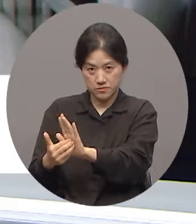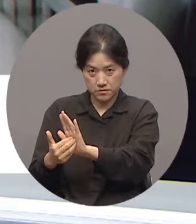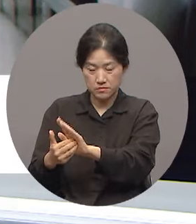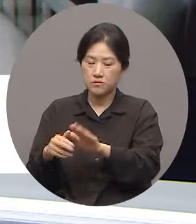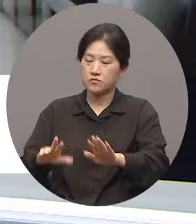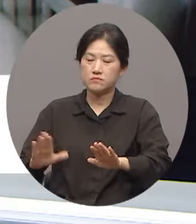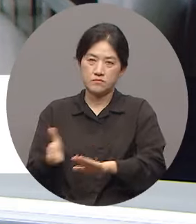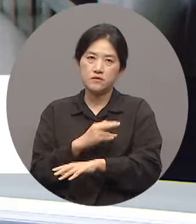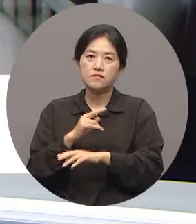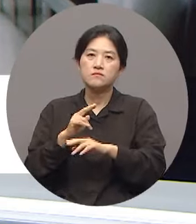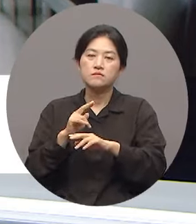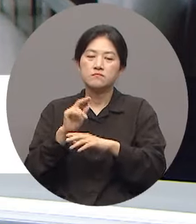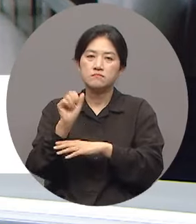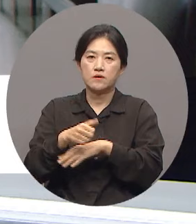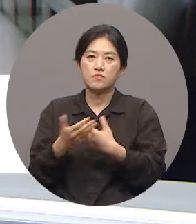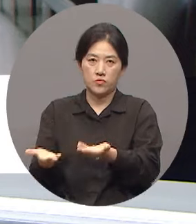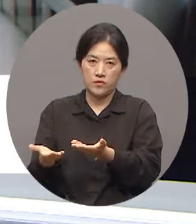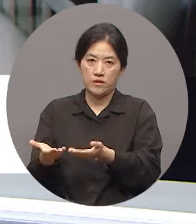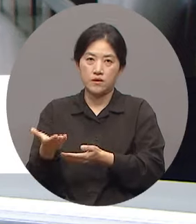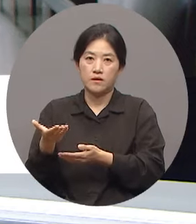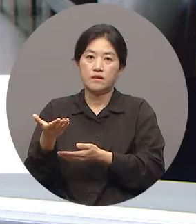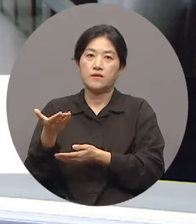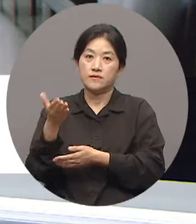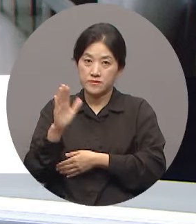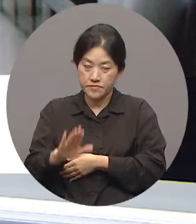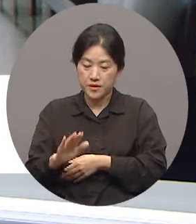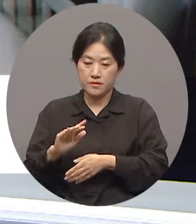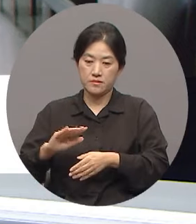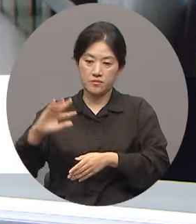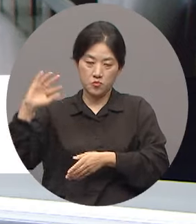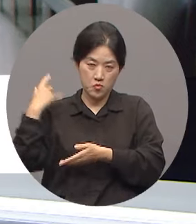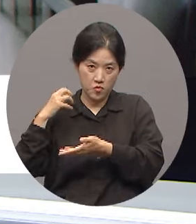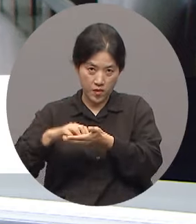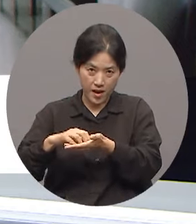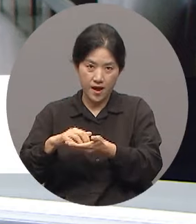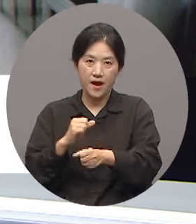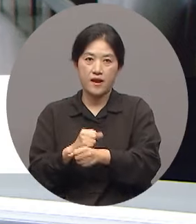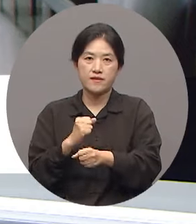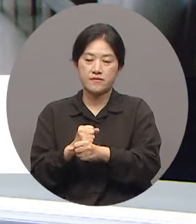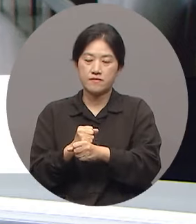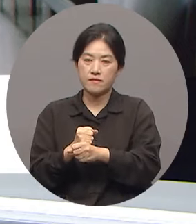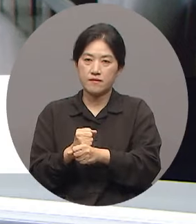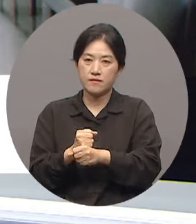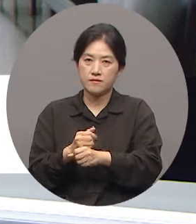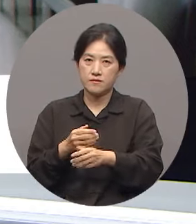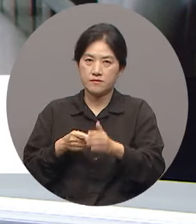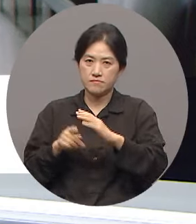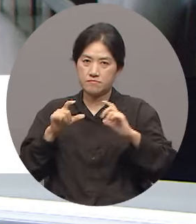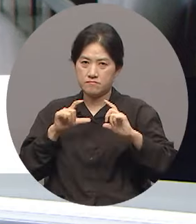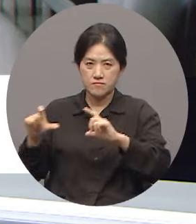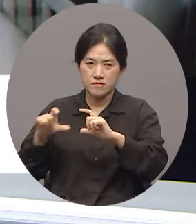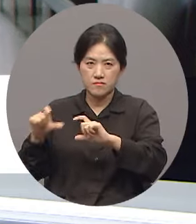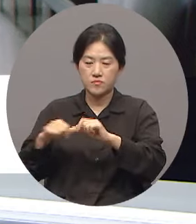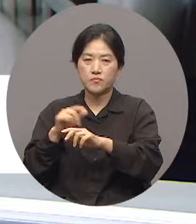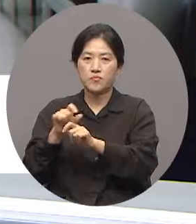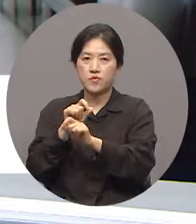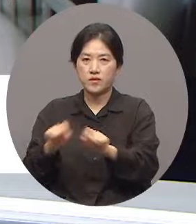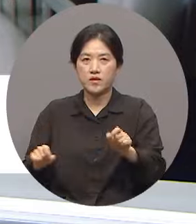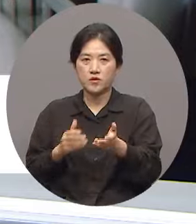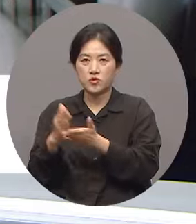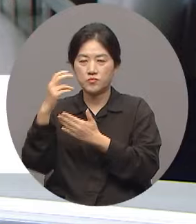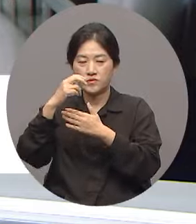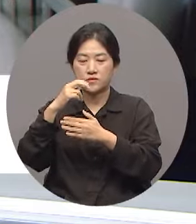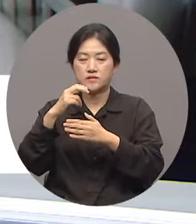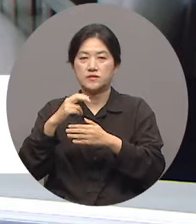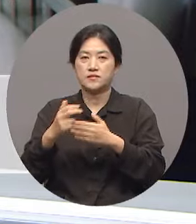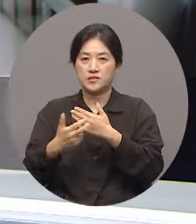대신 돌아오는 전공의들에 한해 행정 처분을 멈추고 전문이 자격 시험을 지원하겠다며 유인책을